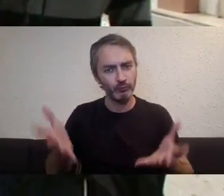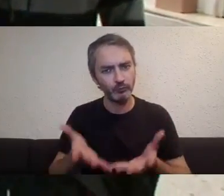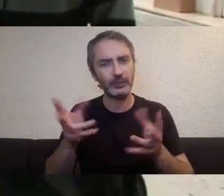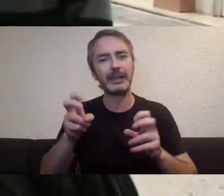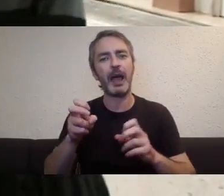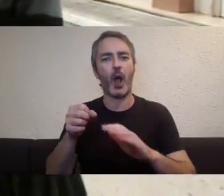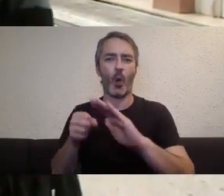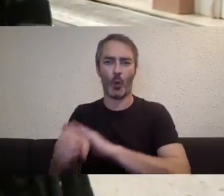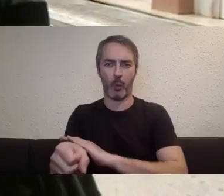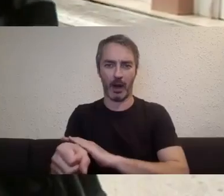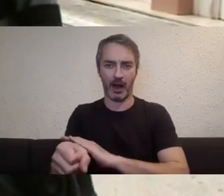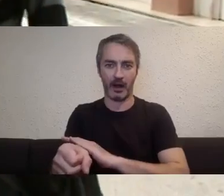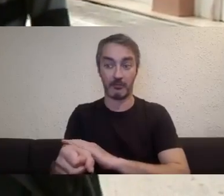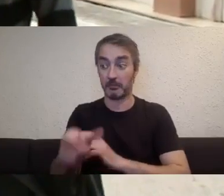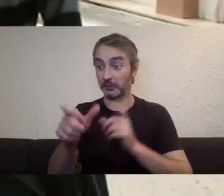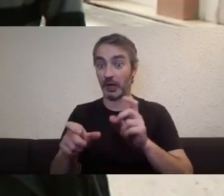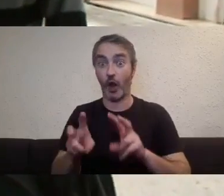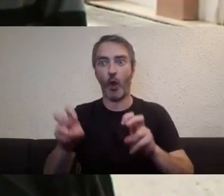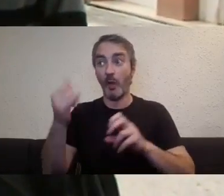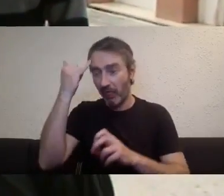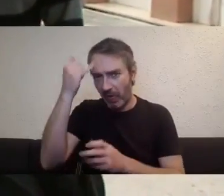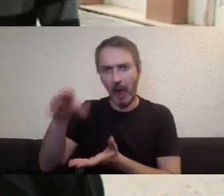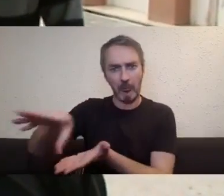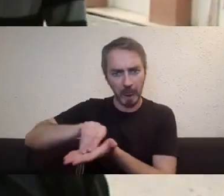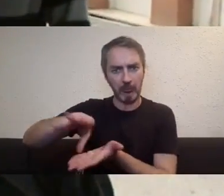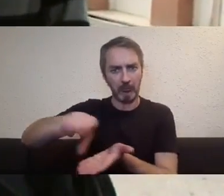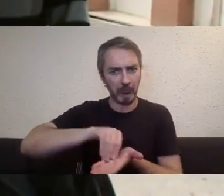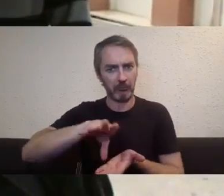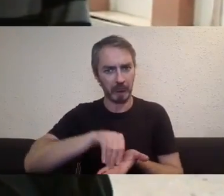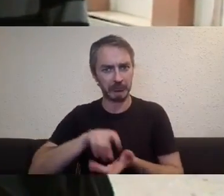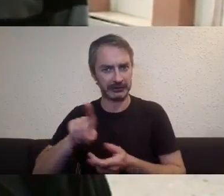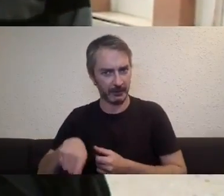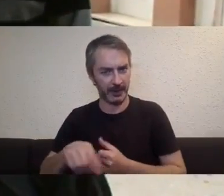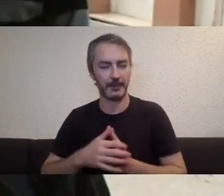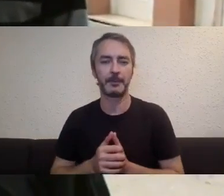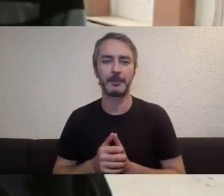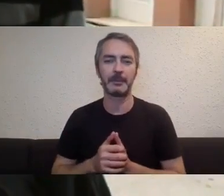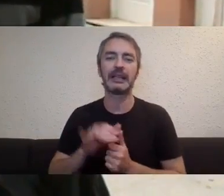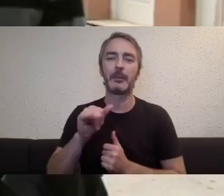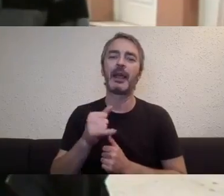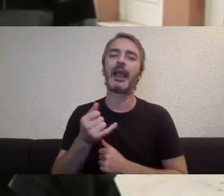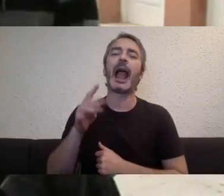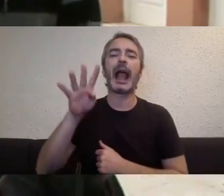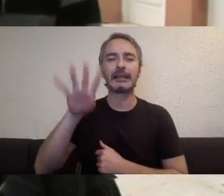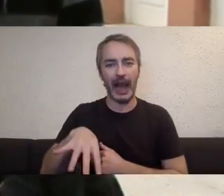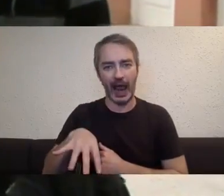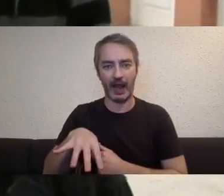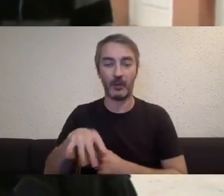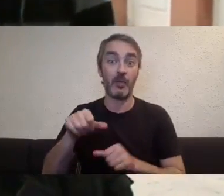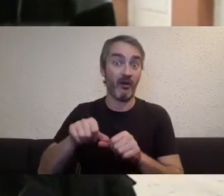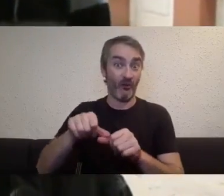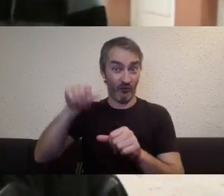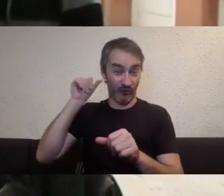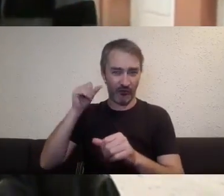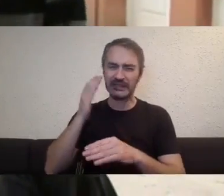vam impulsar el que era l'Assemblea d'Ocupes llavors, des de gent nova, noves idees també, veritat. La introducció del